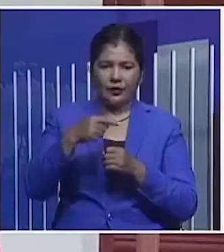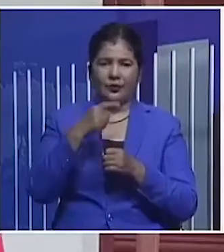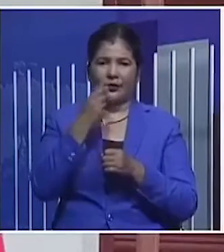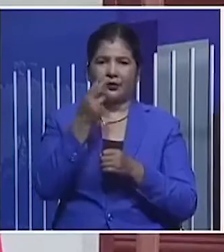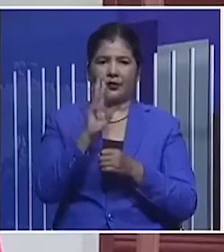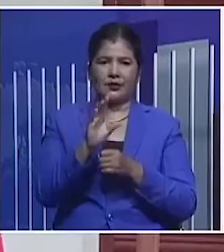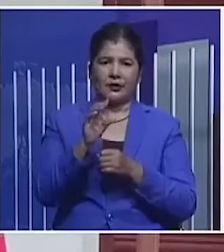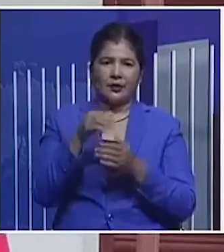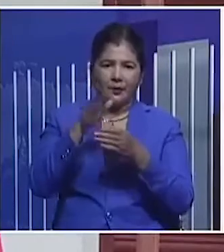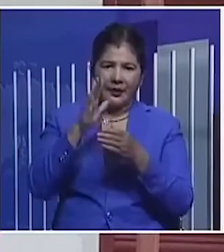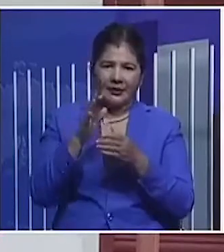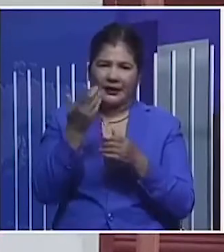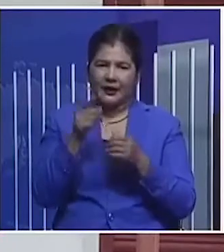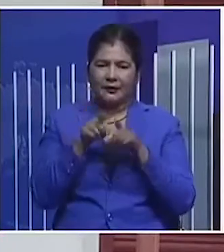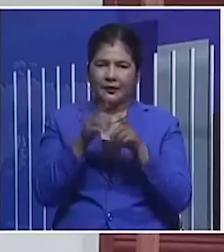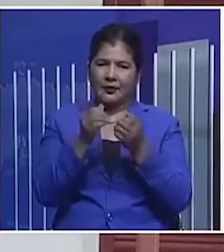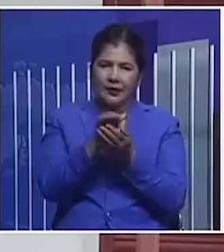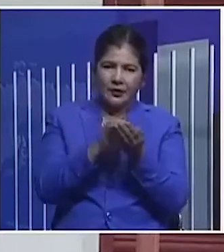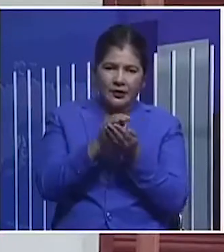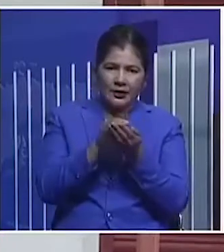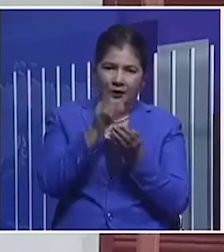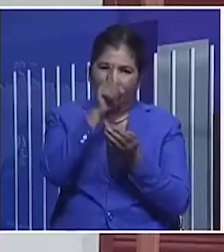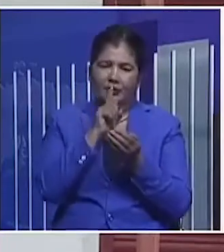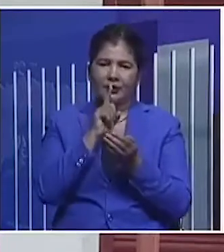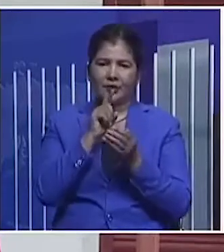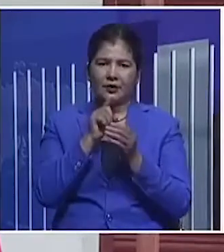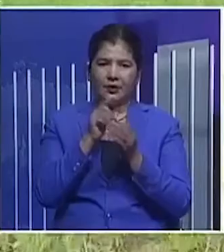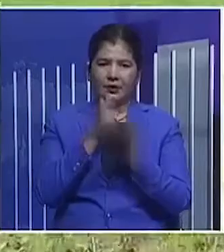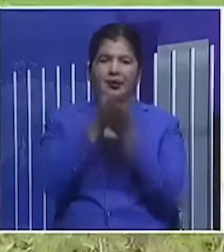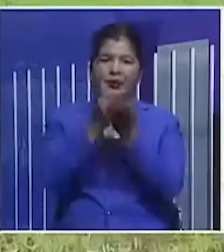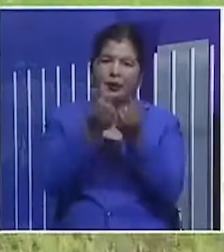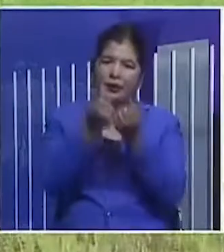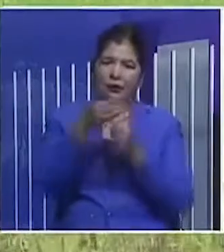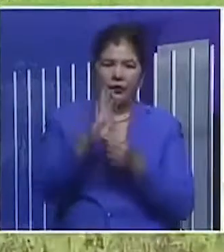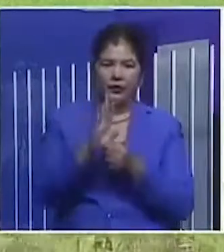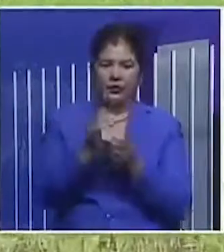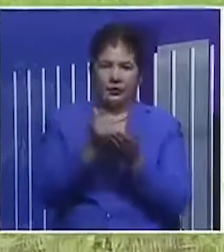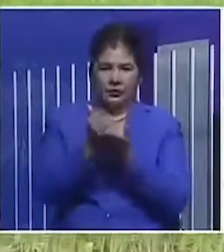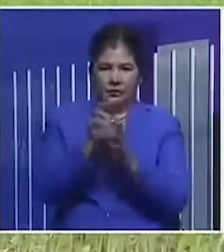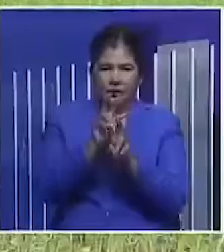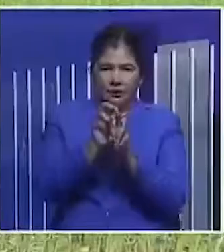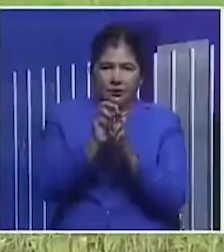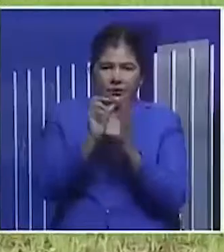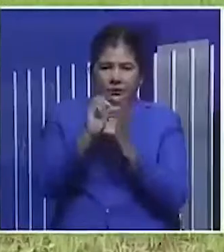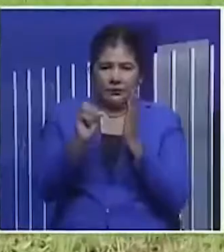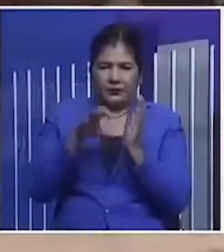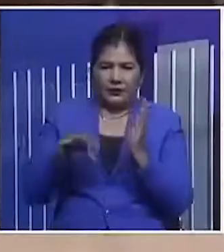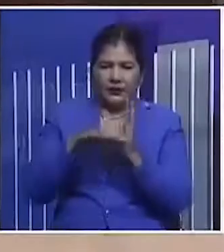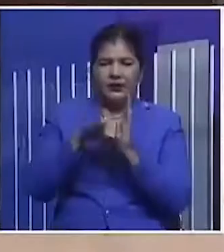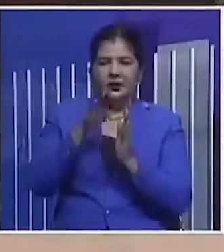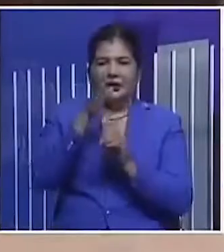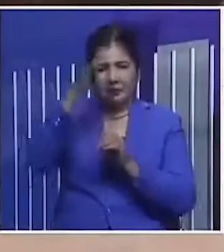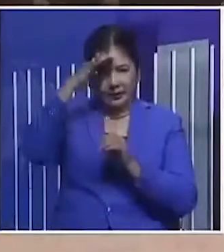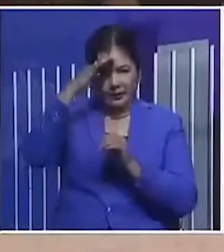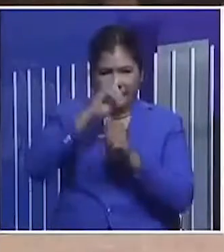बाहिर बेला उहाँहरूले केही पनि पाउनुहुन्न, सहकारीमा बेच्दा वर्षभरिको एकचोटि उहाँले अनुदान पाउनुहुन्छ नि। कृषि र पशुपालनको क्षेत्रमा स्थानीय सरकारले प्रदेश